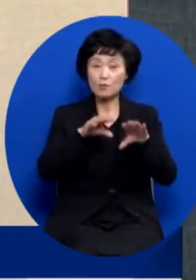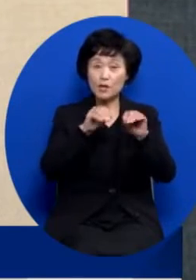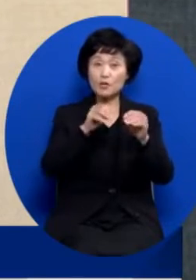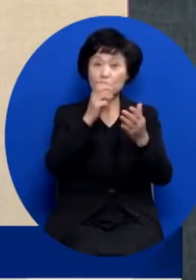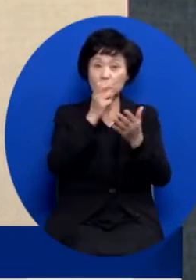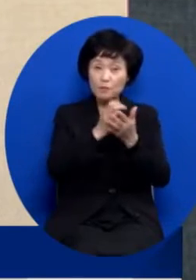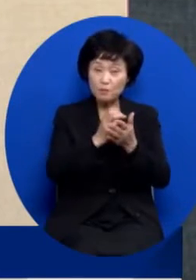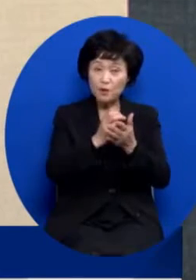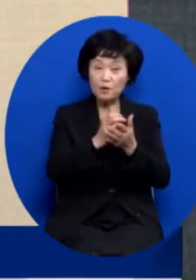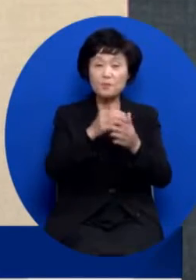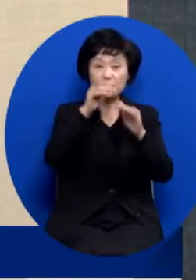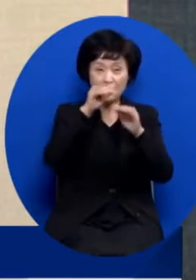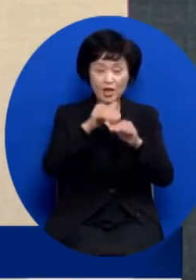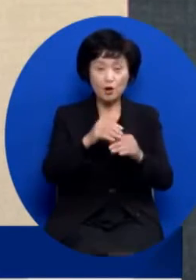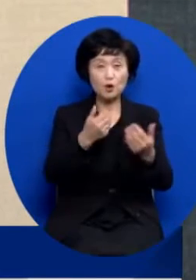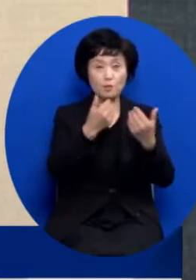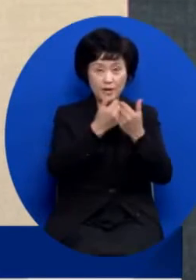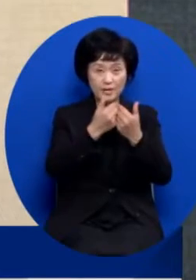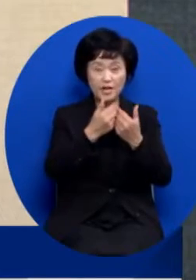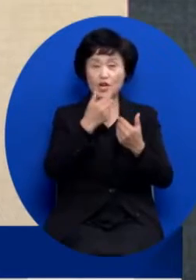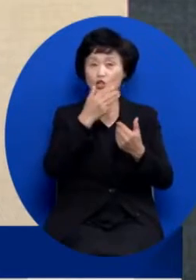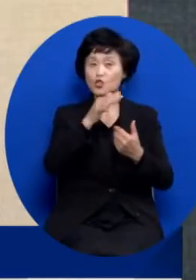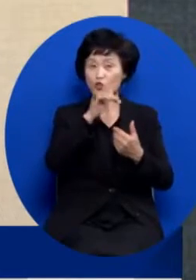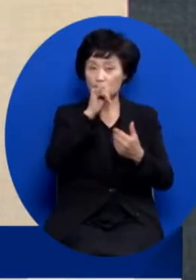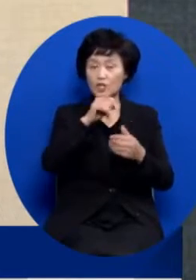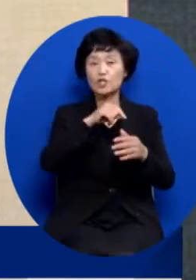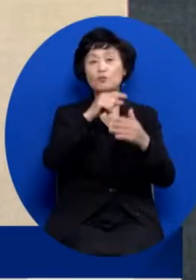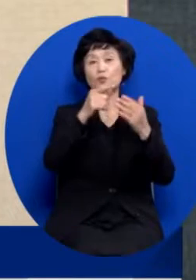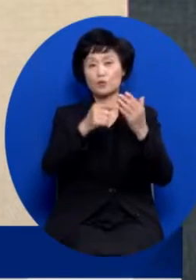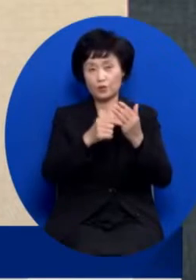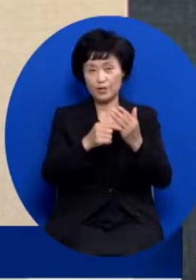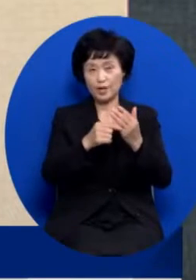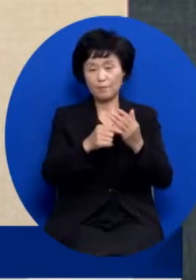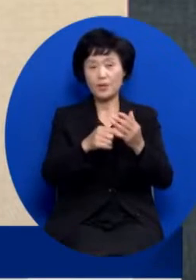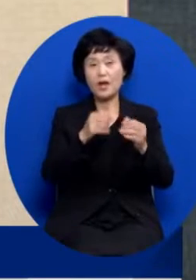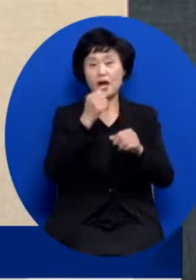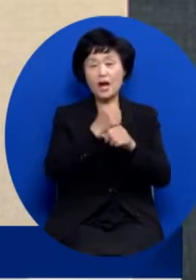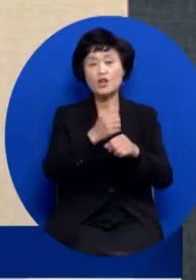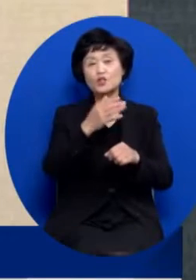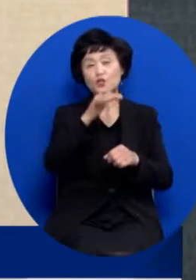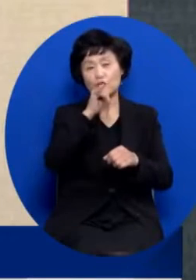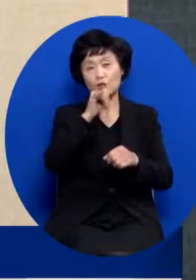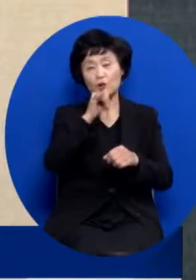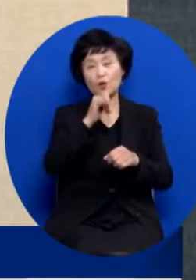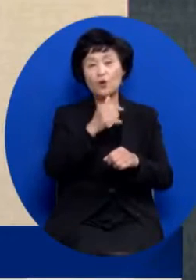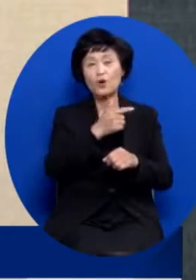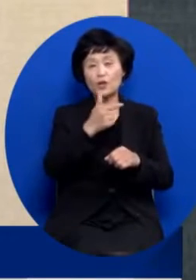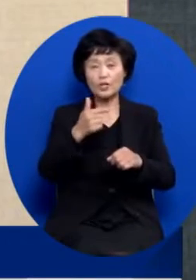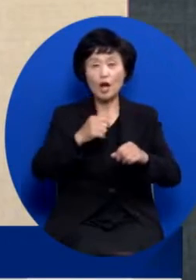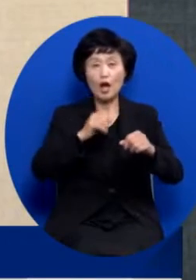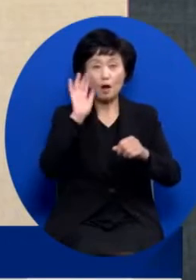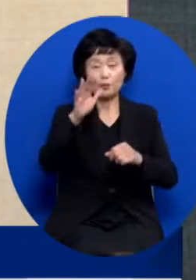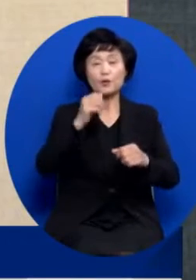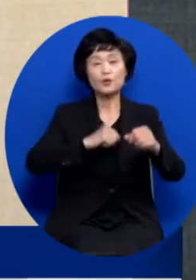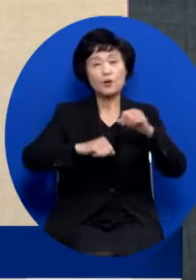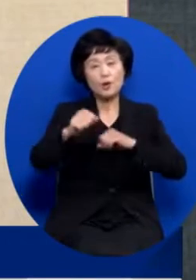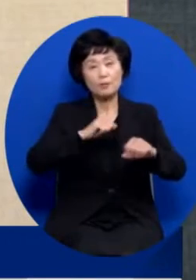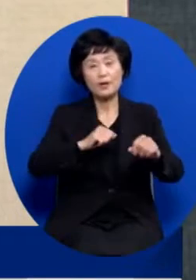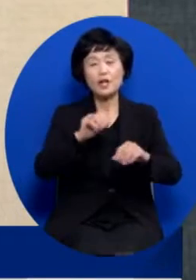차별금지법안을 반대하는 이런 그 비판과 견제 또 여러 가지 활발한